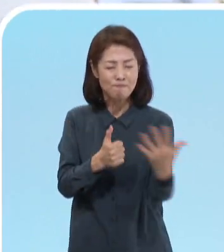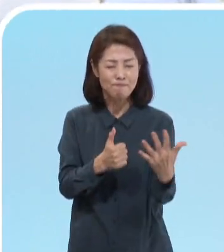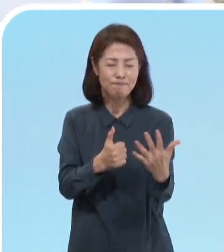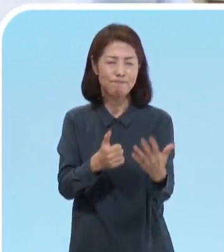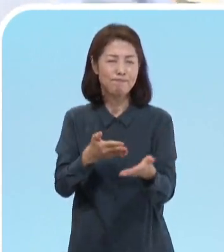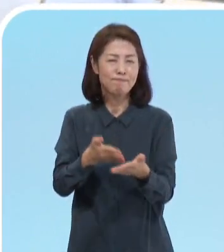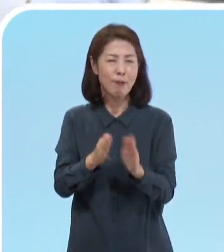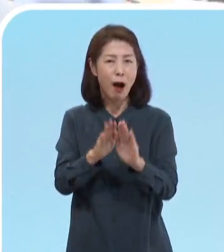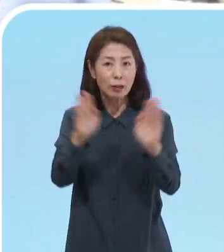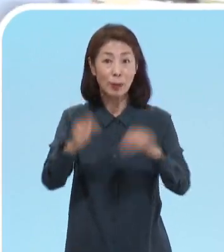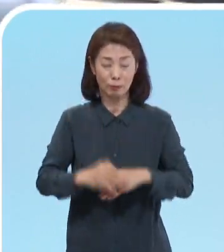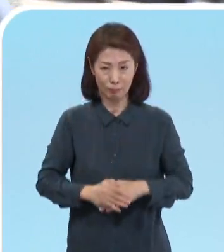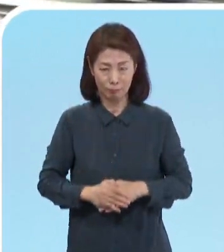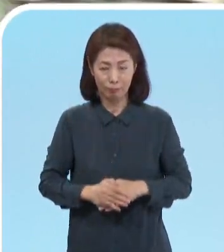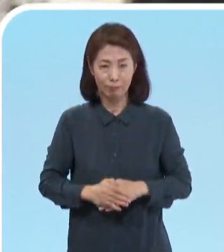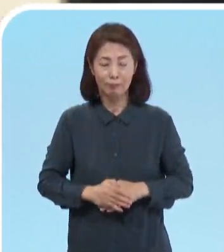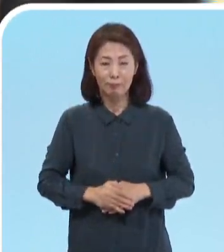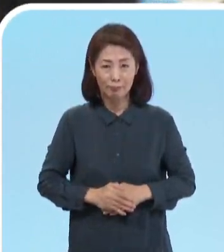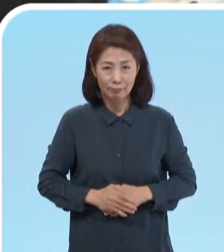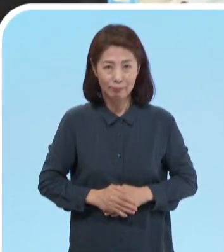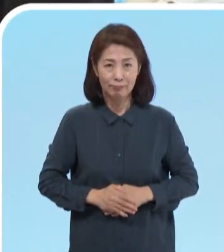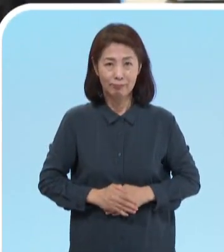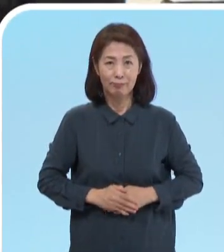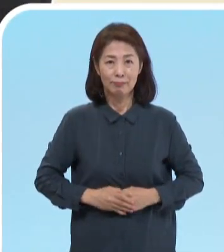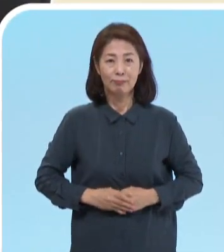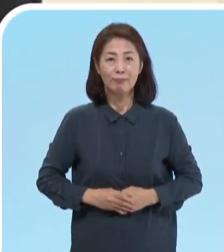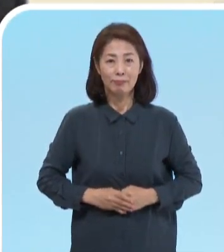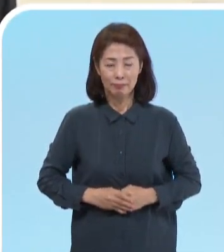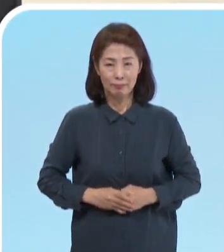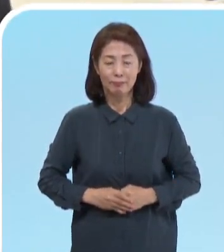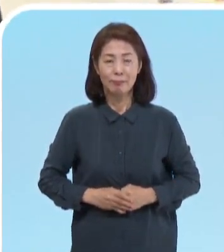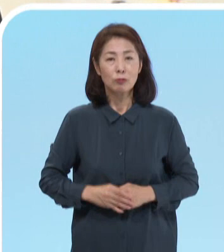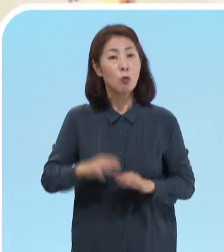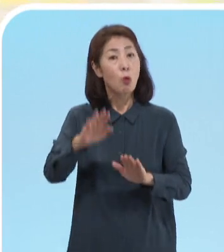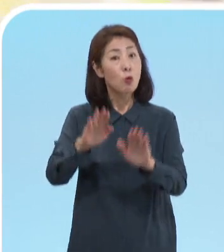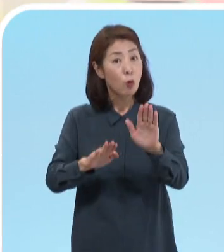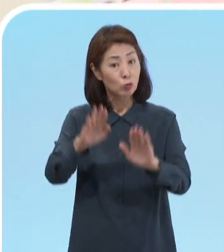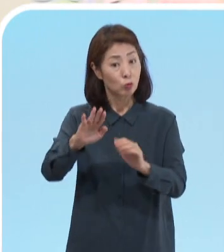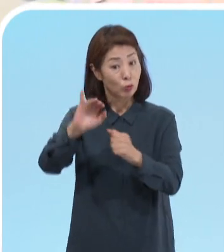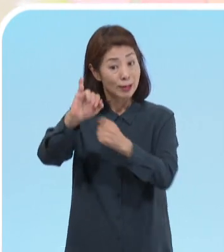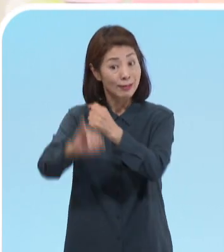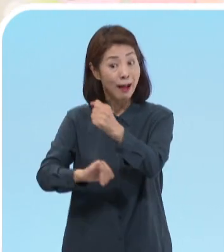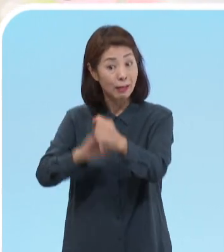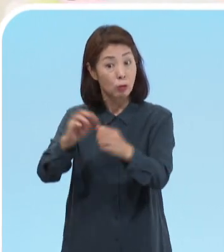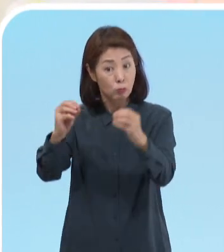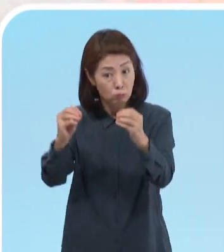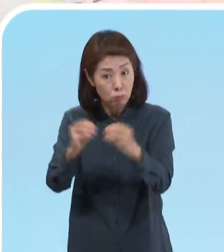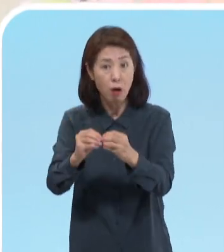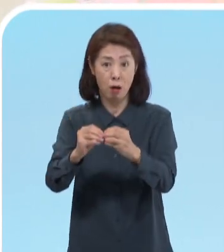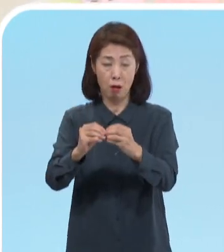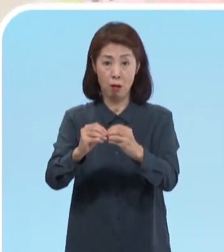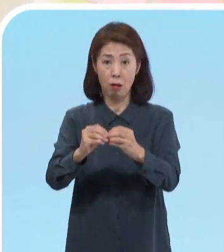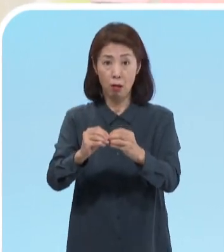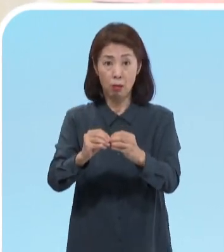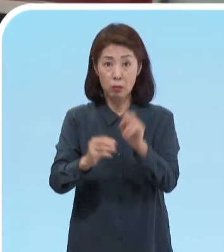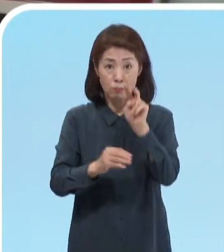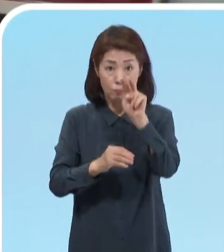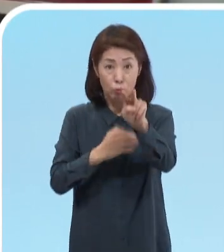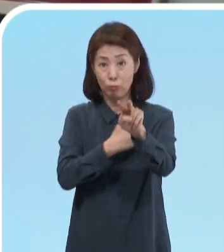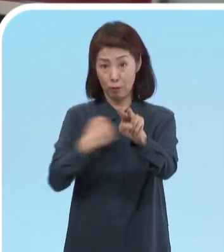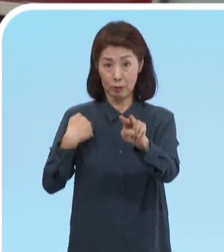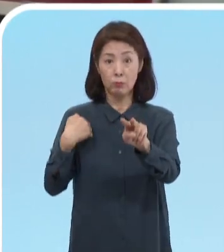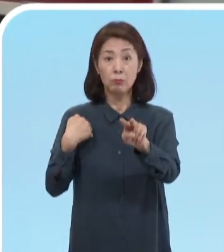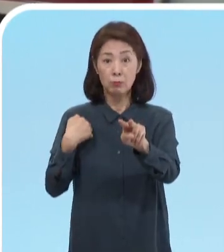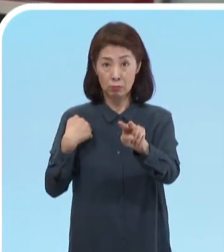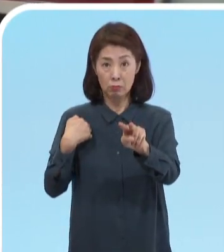で伊藤知事がいらっしゃるんですか今。 そうなんです。 会見を、 はい、記者会見の様子はインターネットでライブ配信もしていますし、はい、書